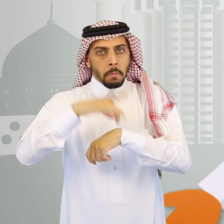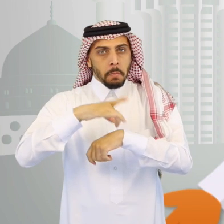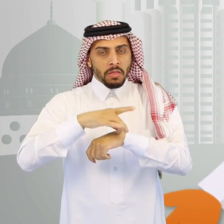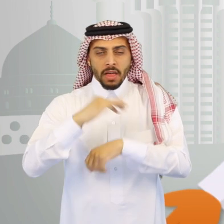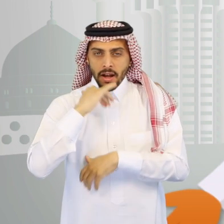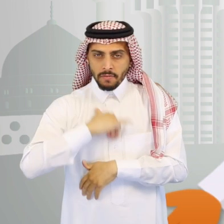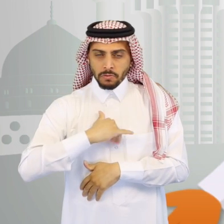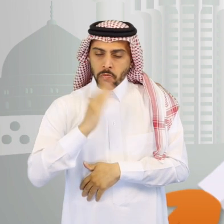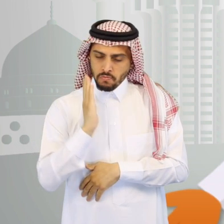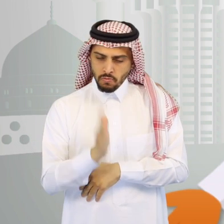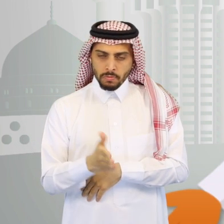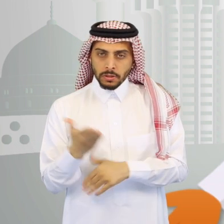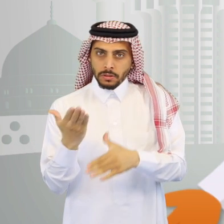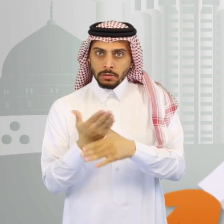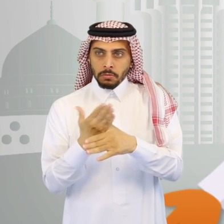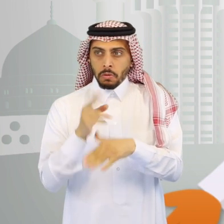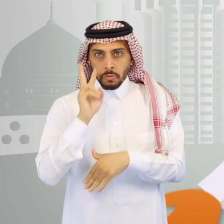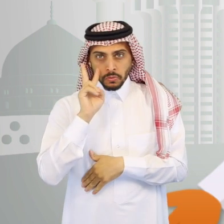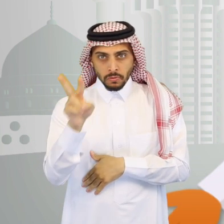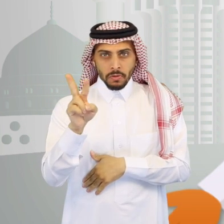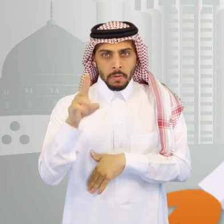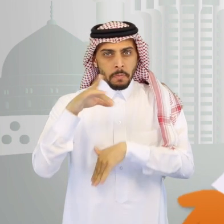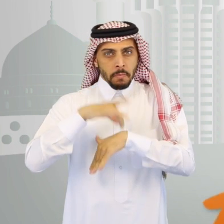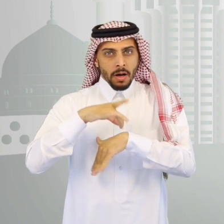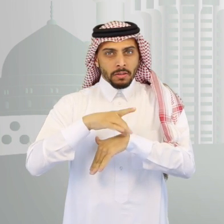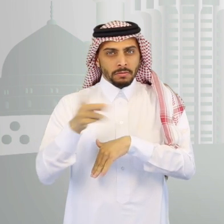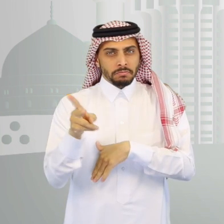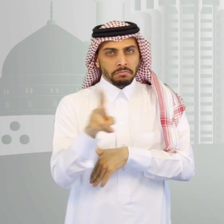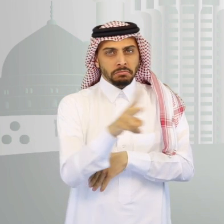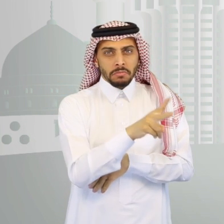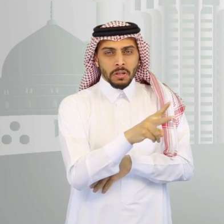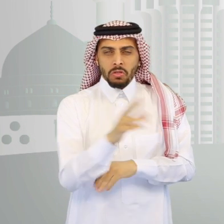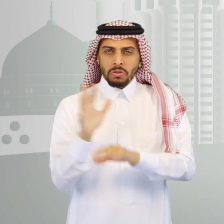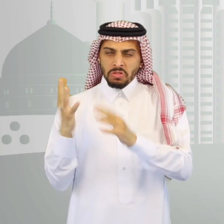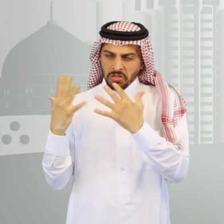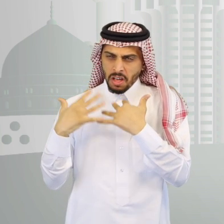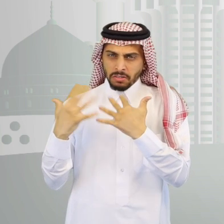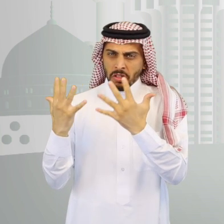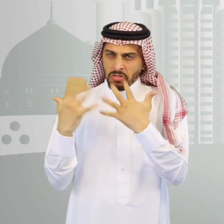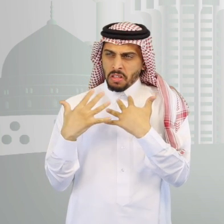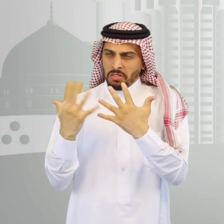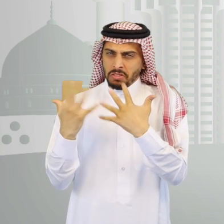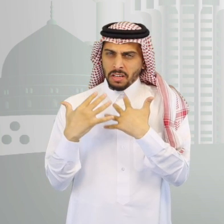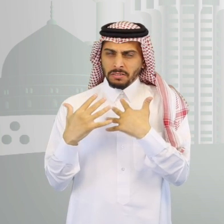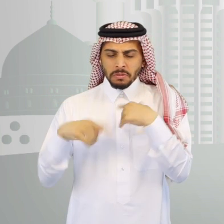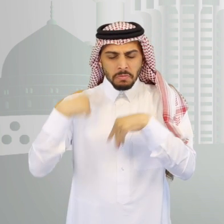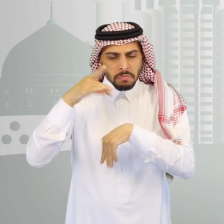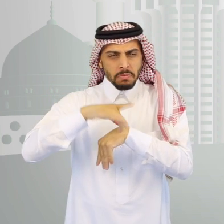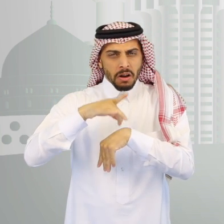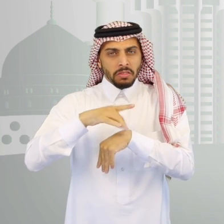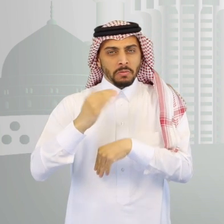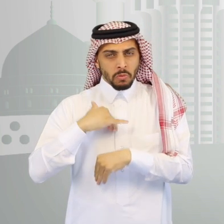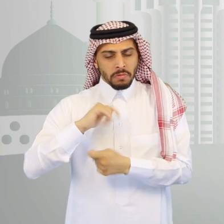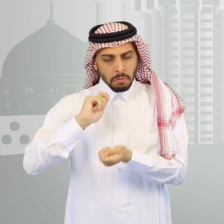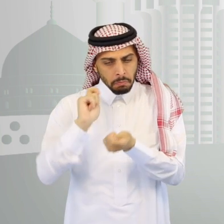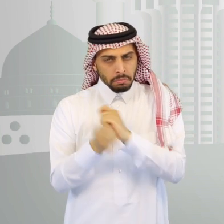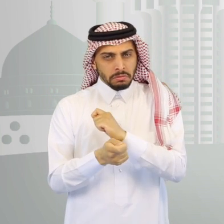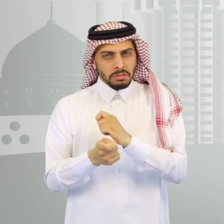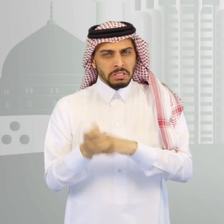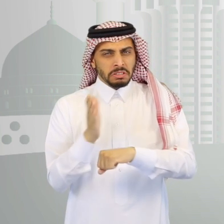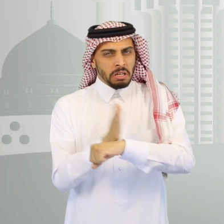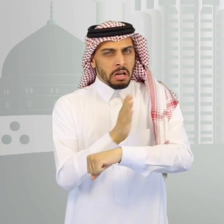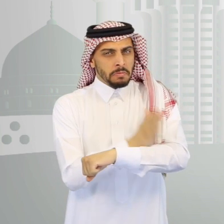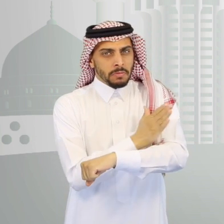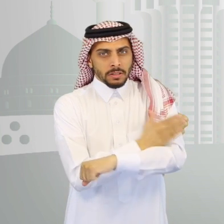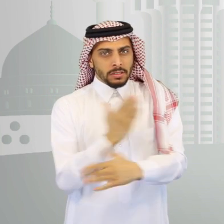نفسي عندما تتسبب علاماتها واعراضها المتواصله في ضغوط نفسيه متكرره ومستمره وتؤثر على